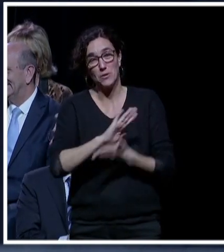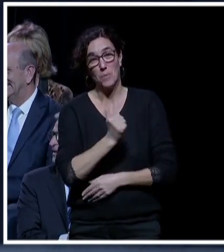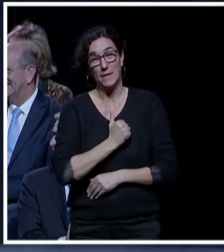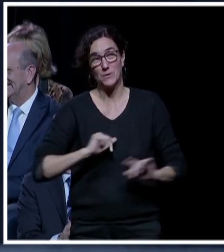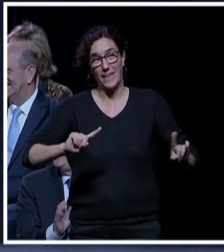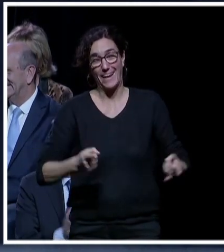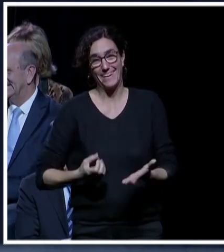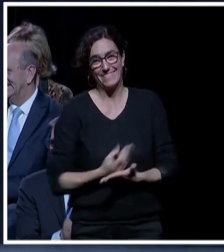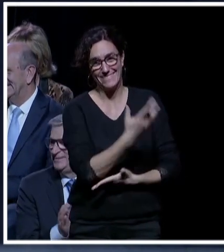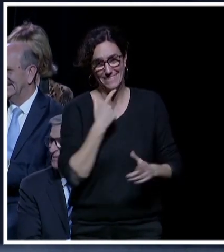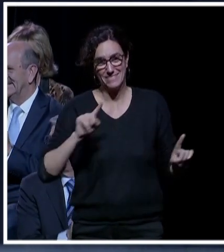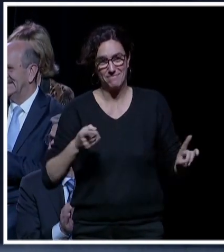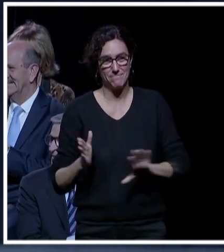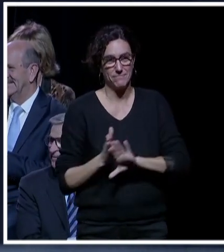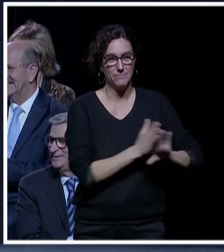parenthèse.